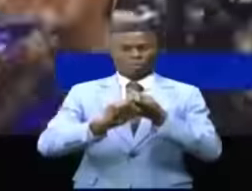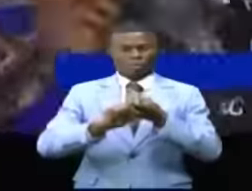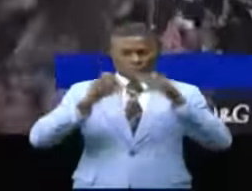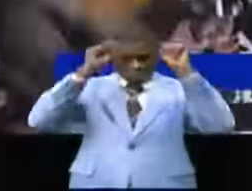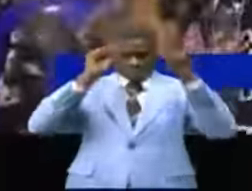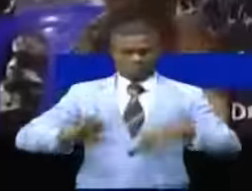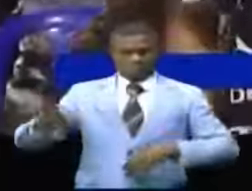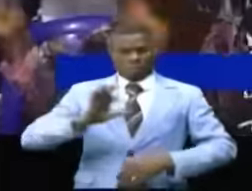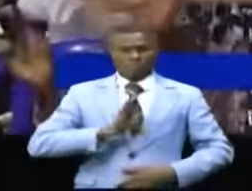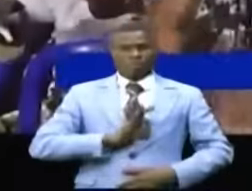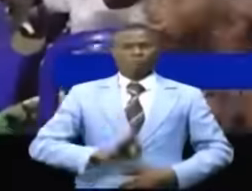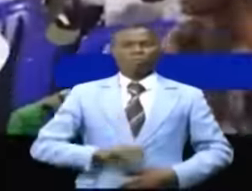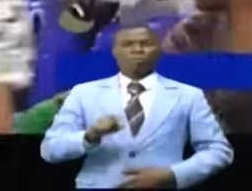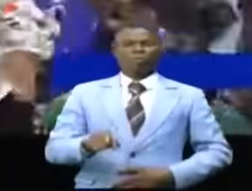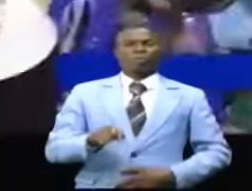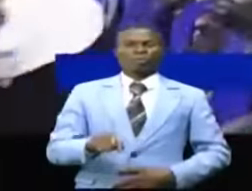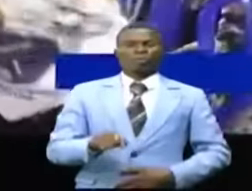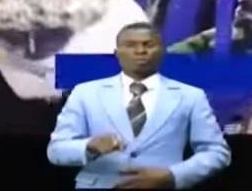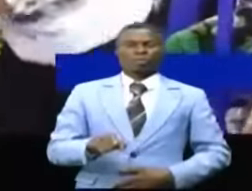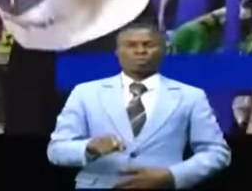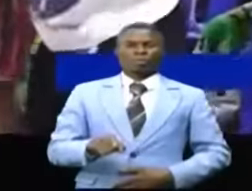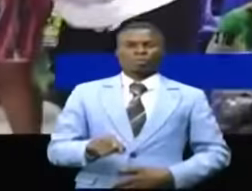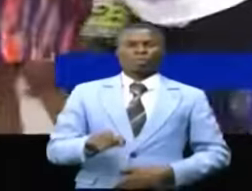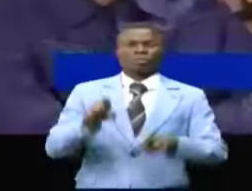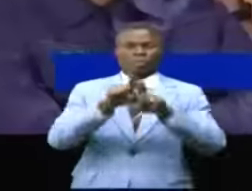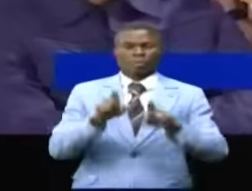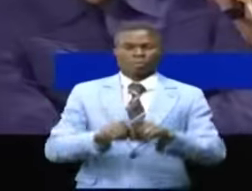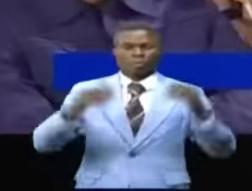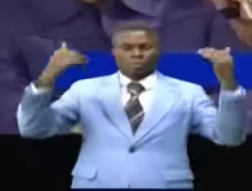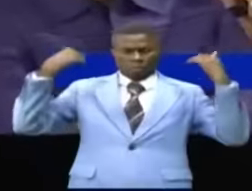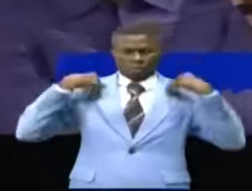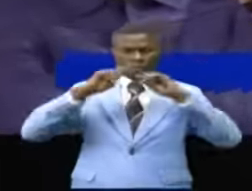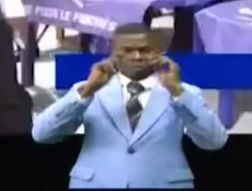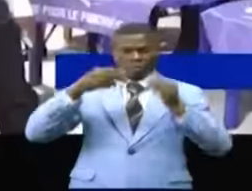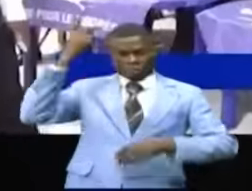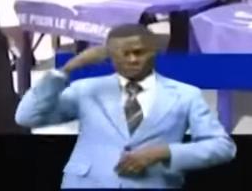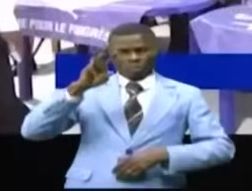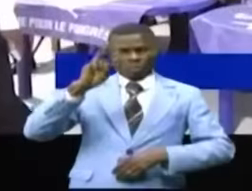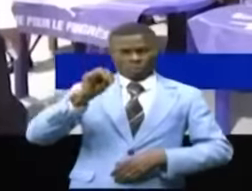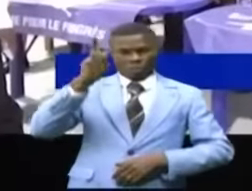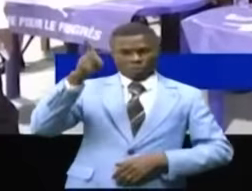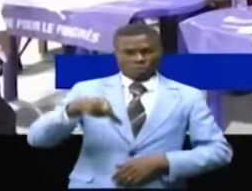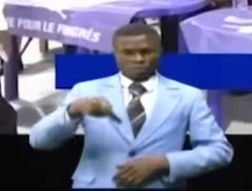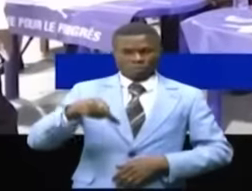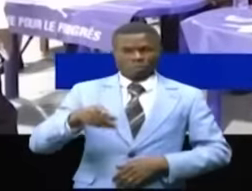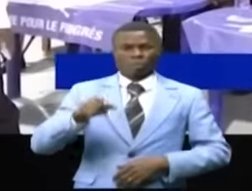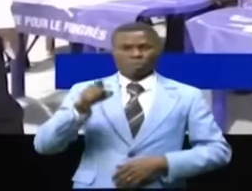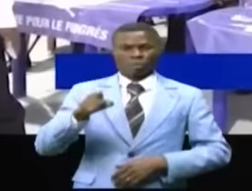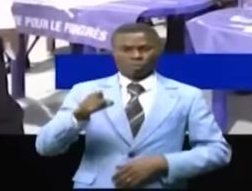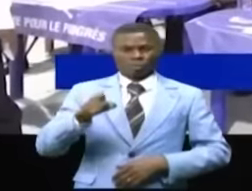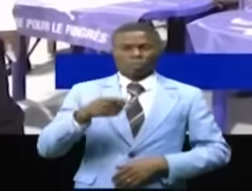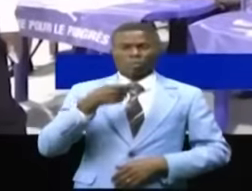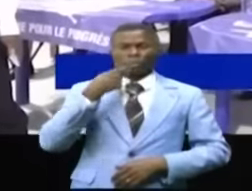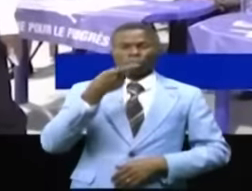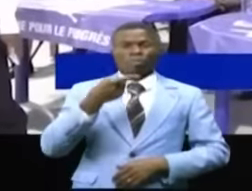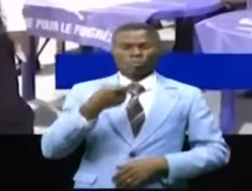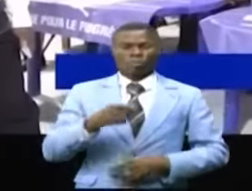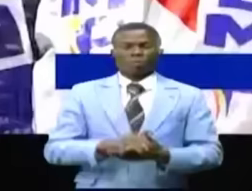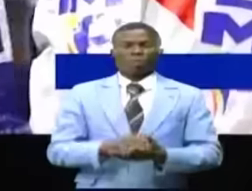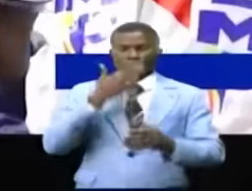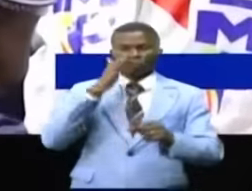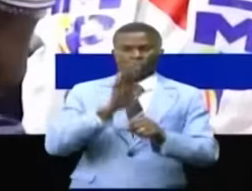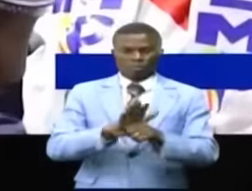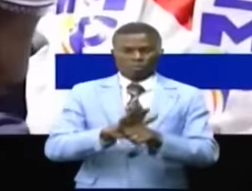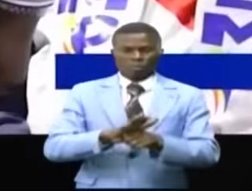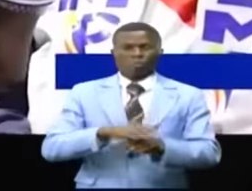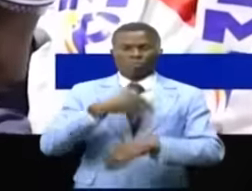de l'État Félix Antoine Tshisekedi Tshilombo et à l'autorité morale de EMP Godaromo Timona. Ils ont par ailleurs promis